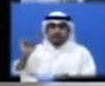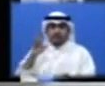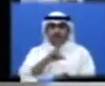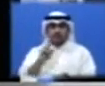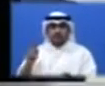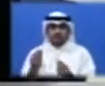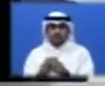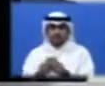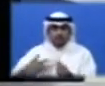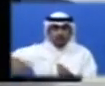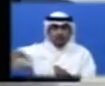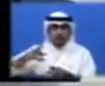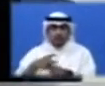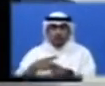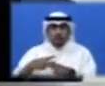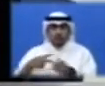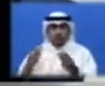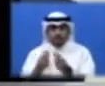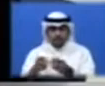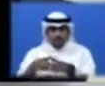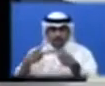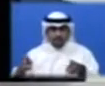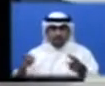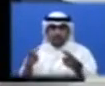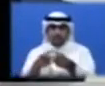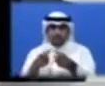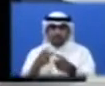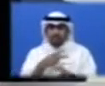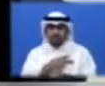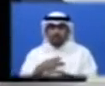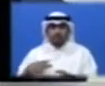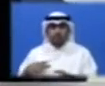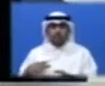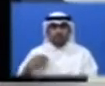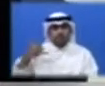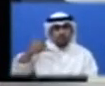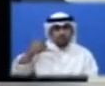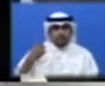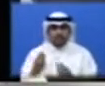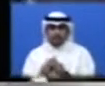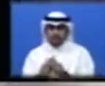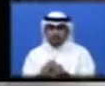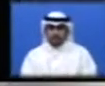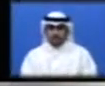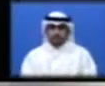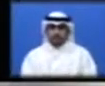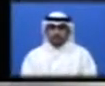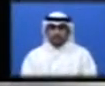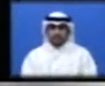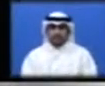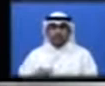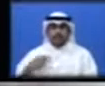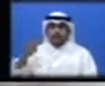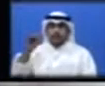وقطر ومصر، شاركت دولة الكويت متمثلة بمعالي وزير المواصلات وزير دولة الكويت لشؤون